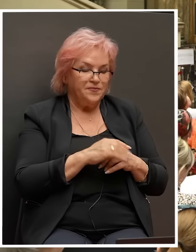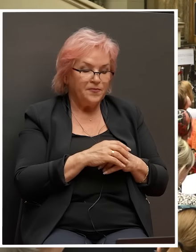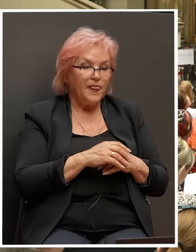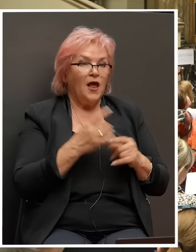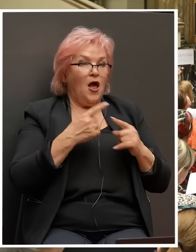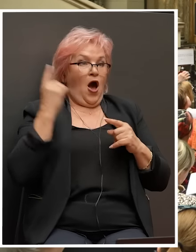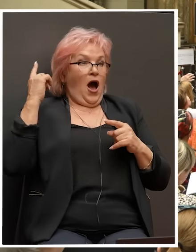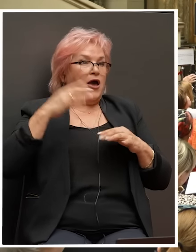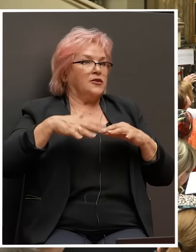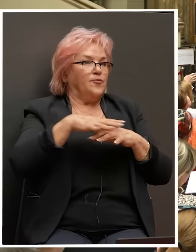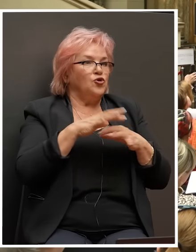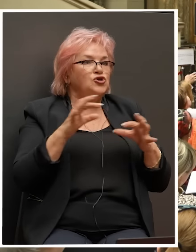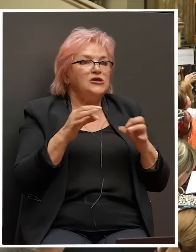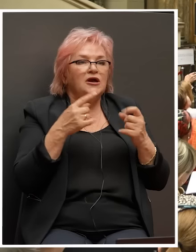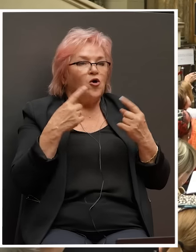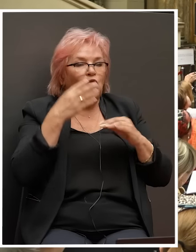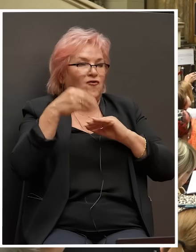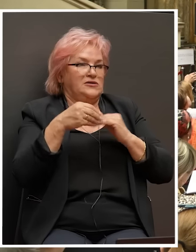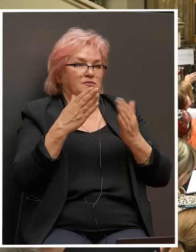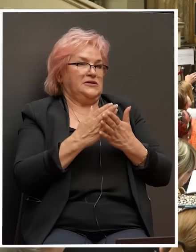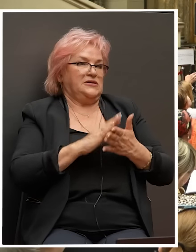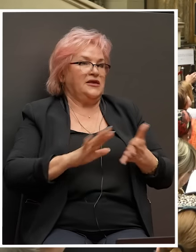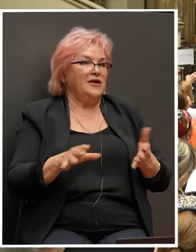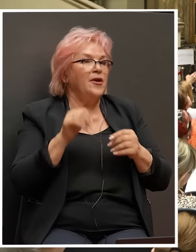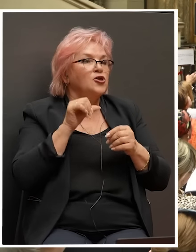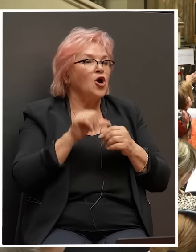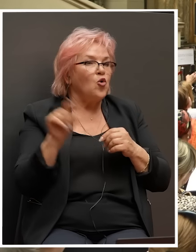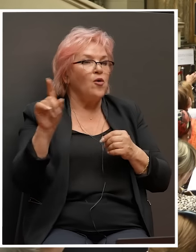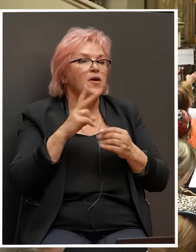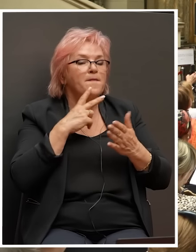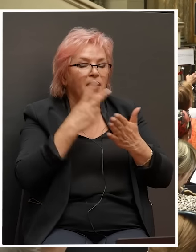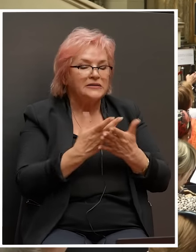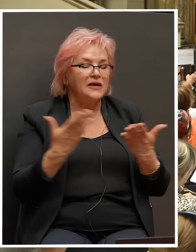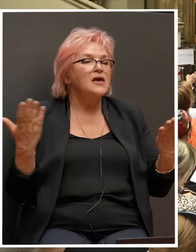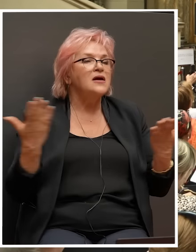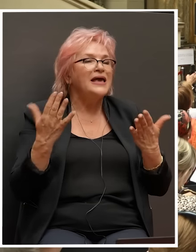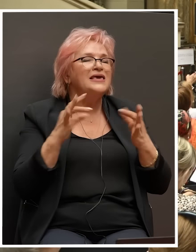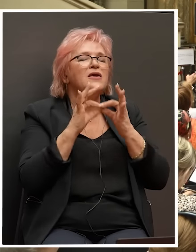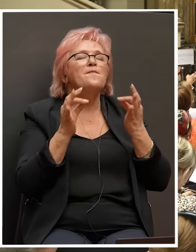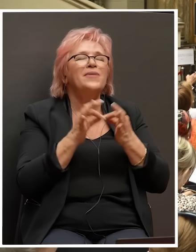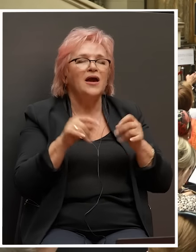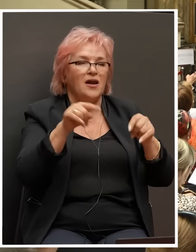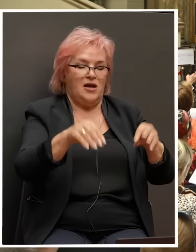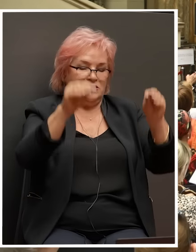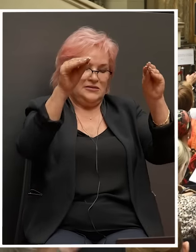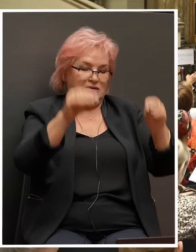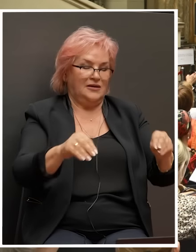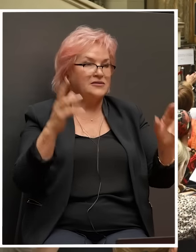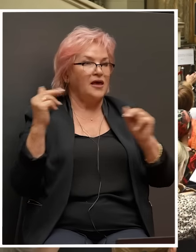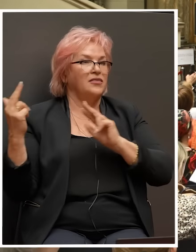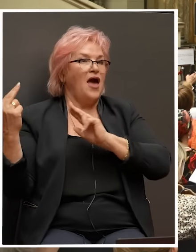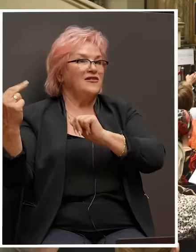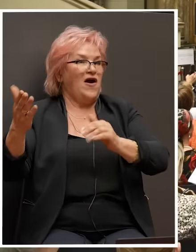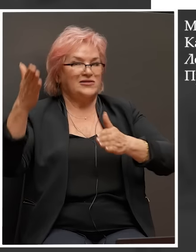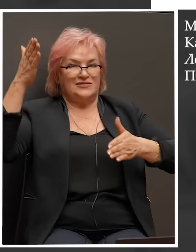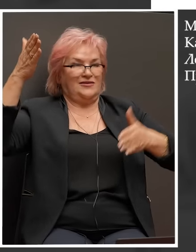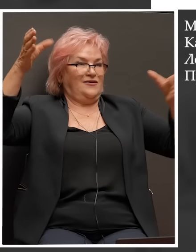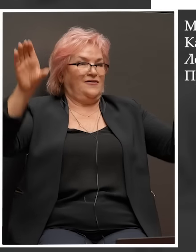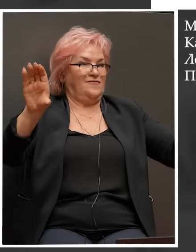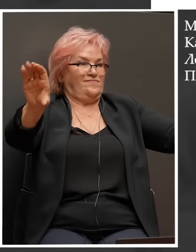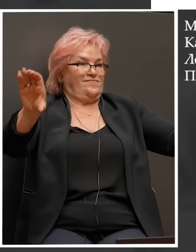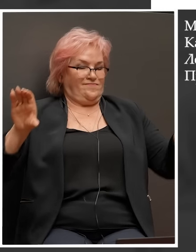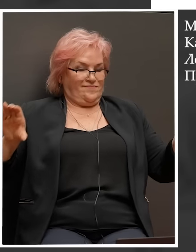Но эта площадь никакого другого значения не имеет, кроме как показать, какие прекрасные на ней стоят дворцы, какие важные дворцы